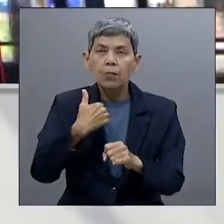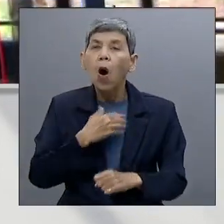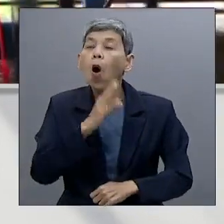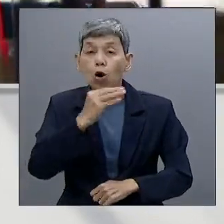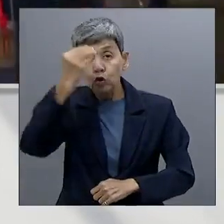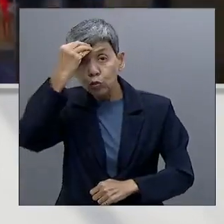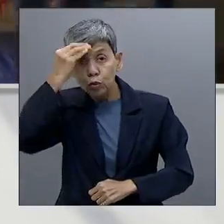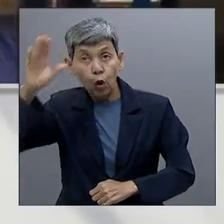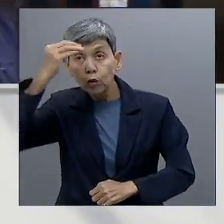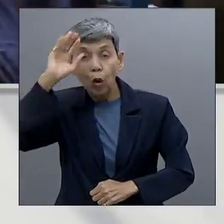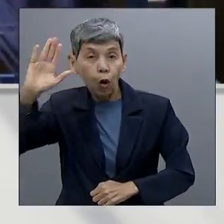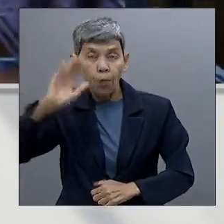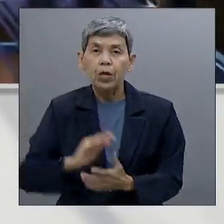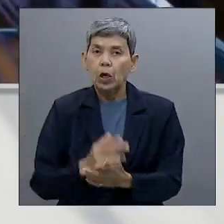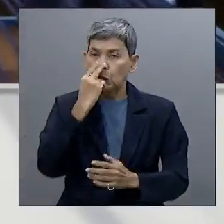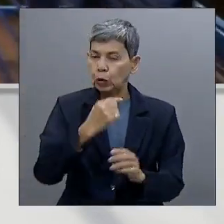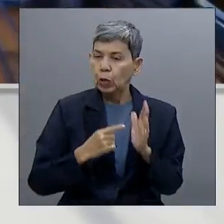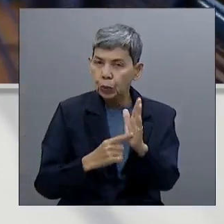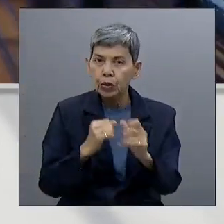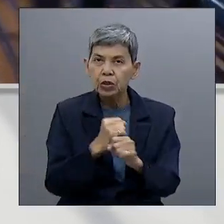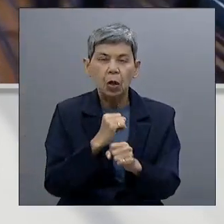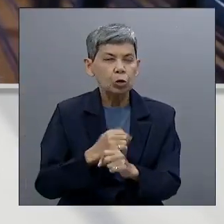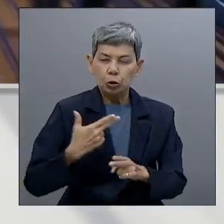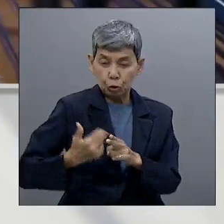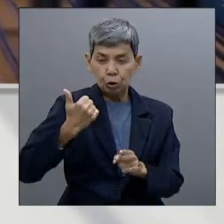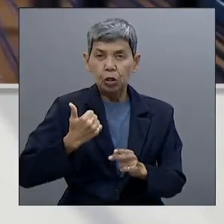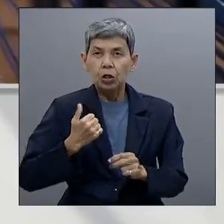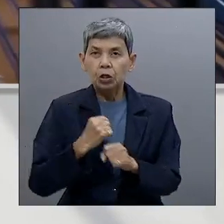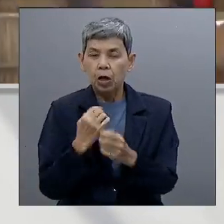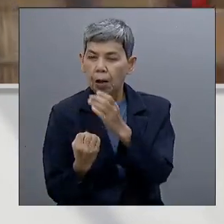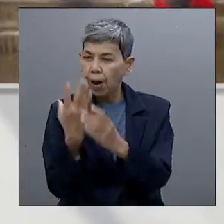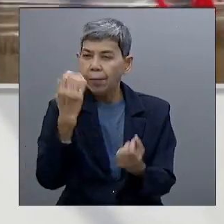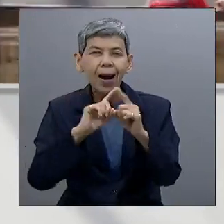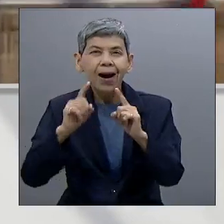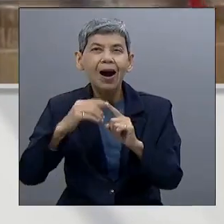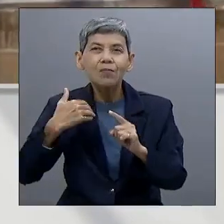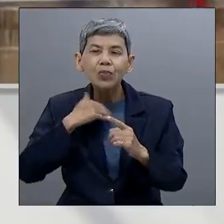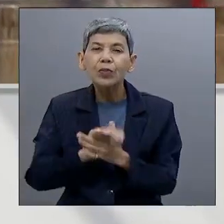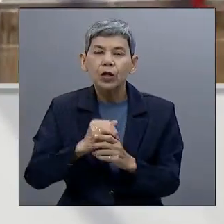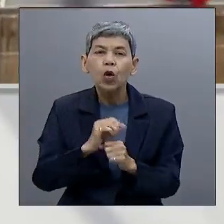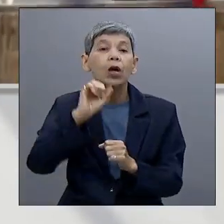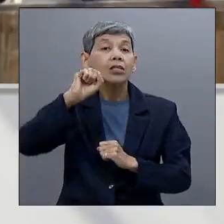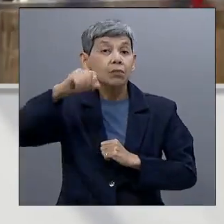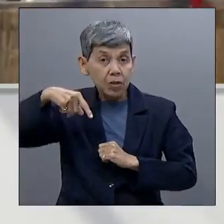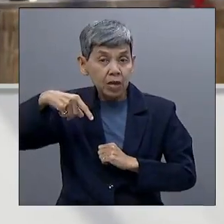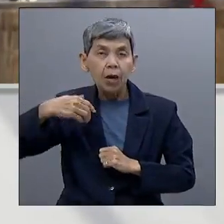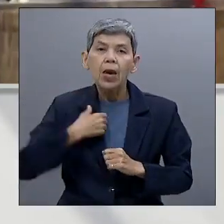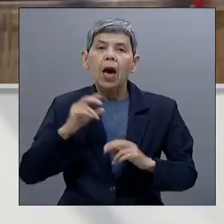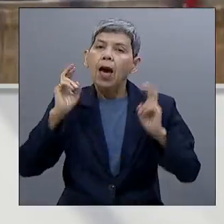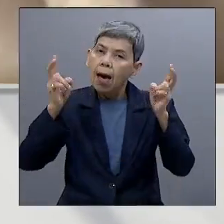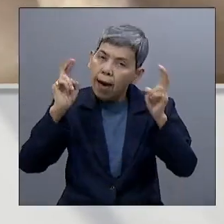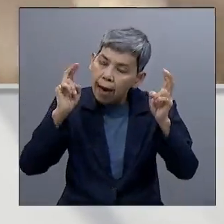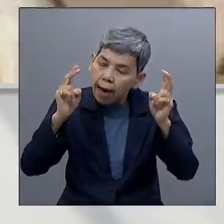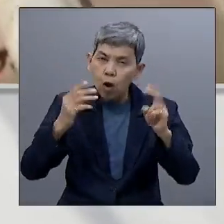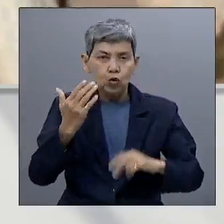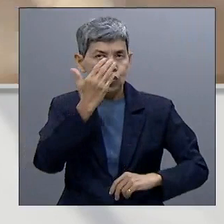ญี่ปุ่นในเวลานี้ที่สามารถเข้าไปครองฐานทรัพยากรได้ในหลายประเทศผ่านซอฟต์พาวเวอร์เช่นการ์ตูนหรือว่าภาพความ